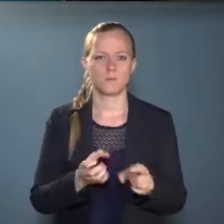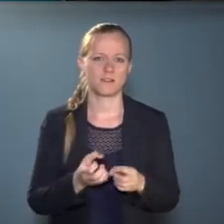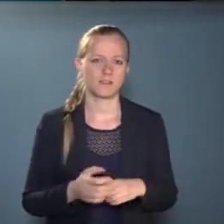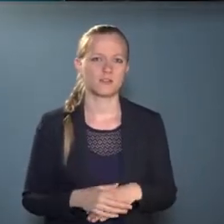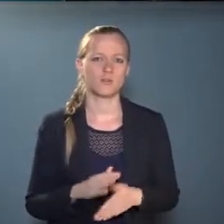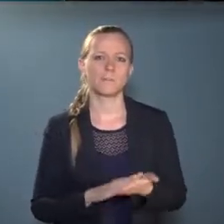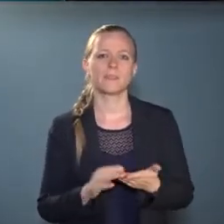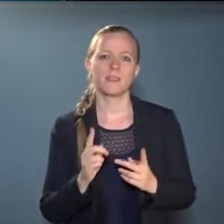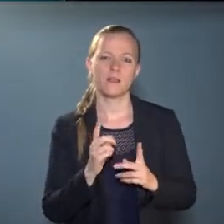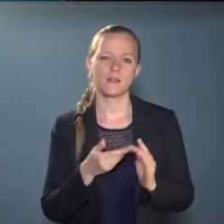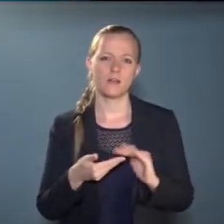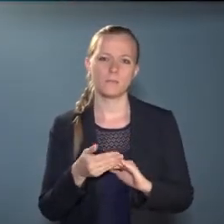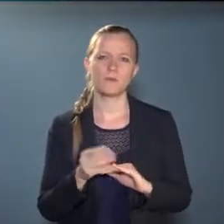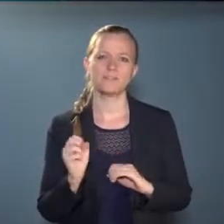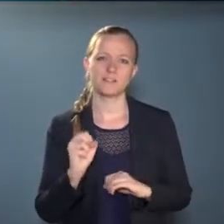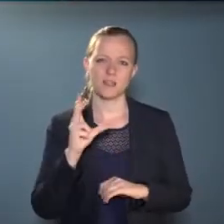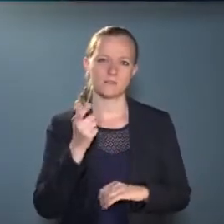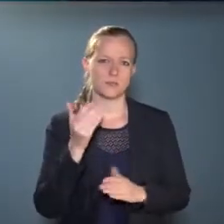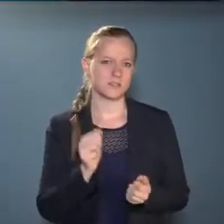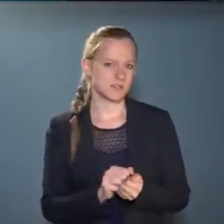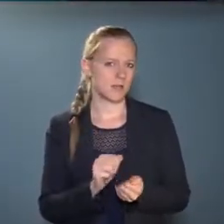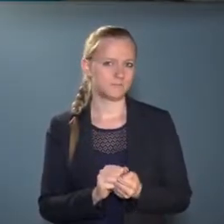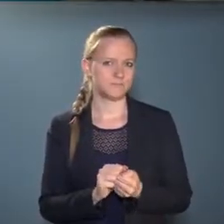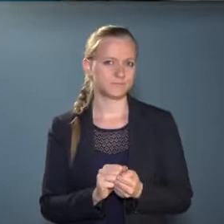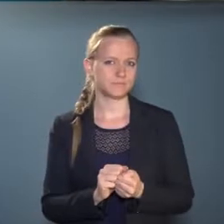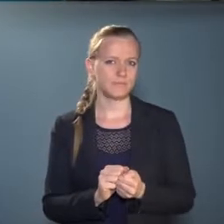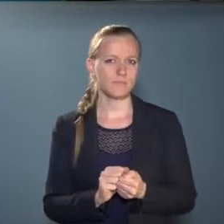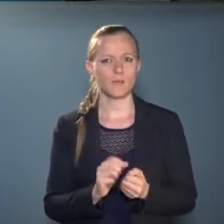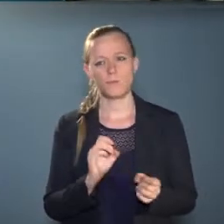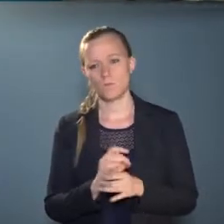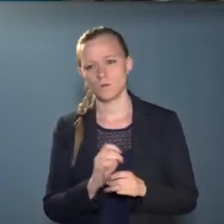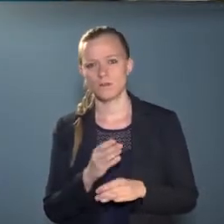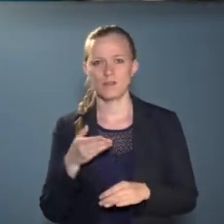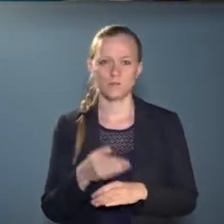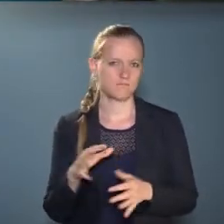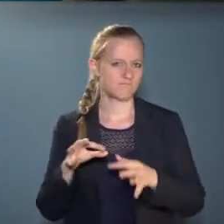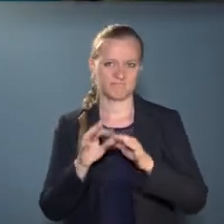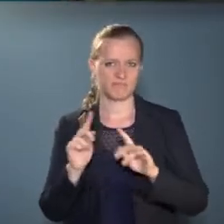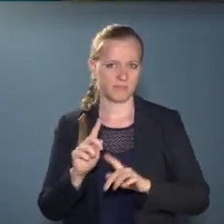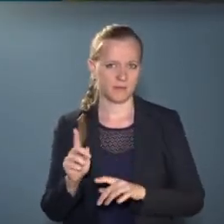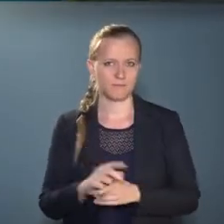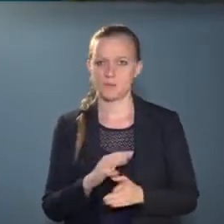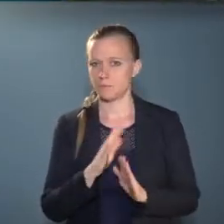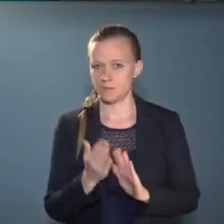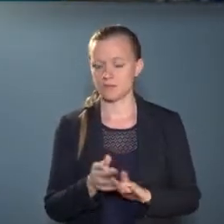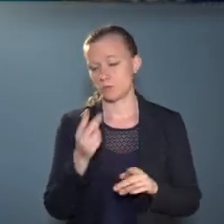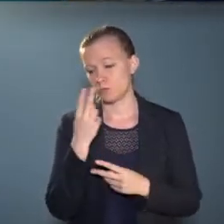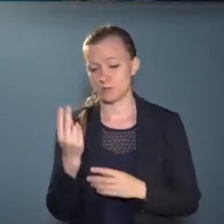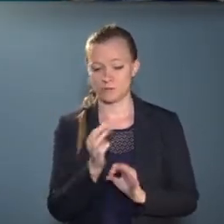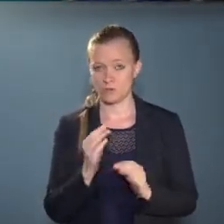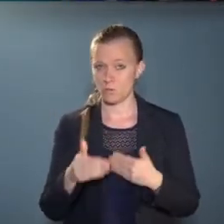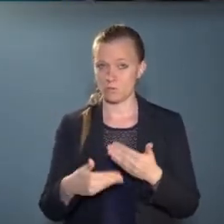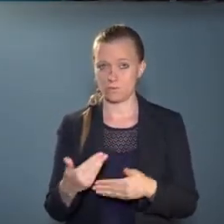Ilyen alapon tehát a 13-as szám az a babonához nem kapcsolódik, mert minden úgy tűnik, hogy jól